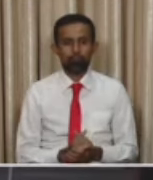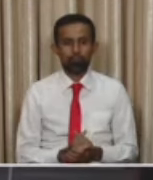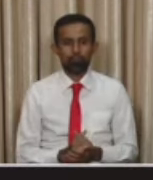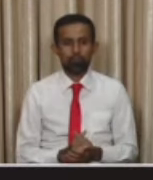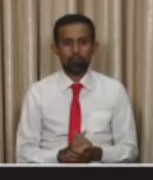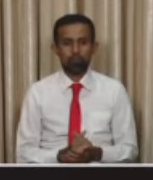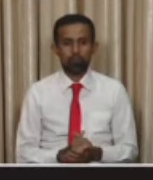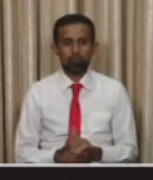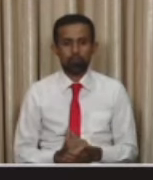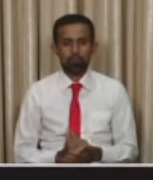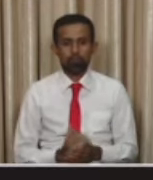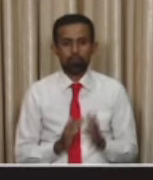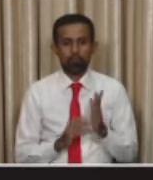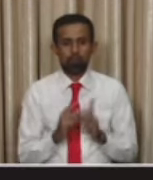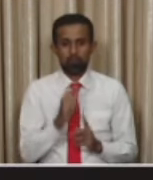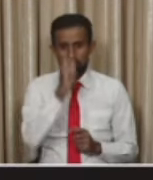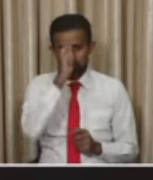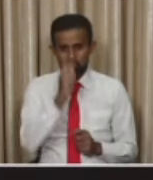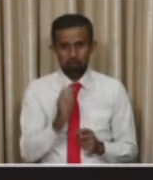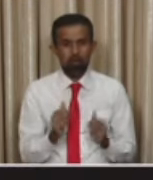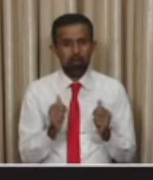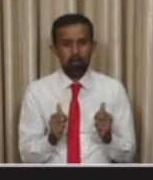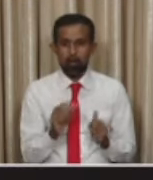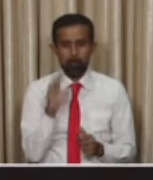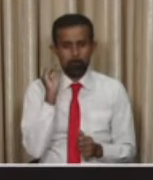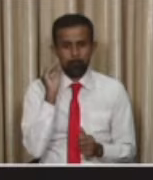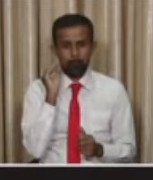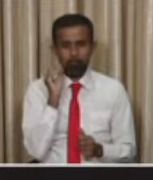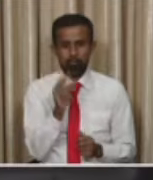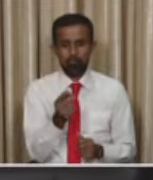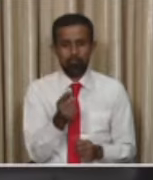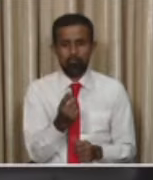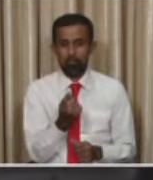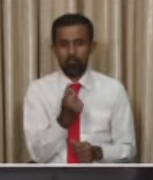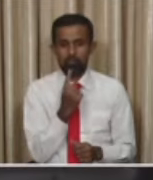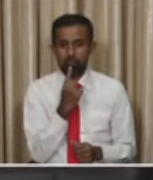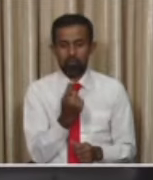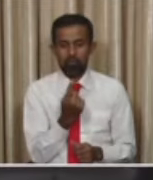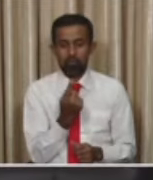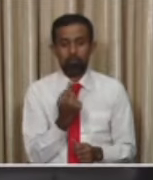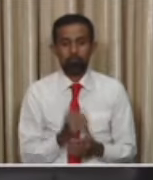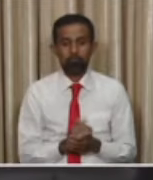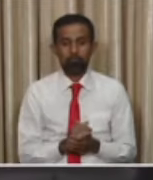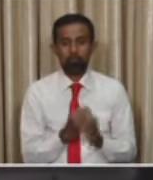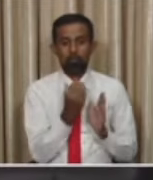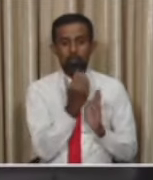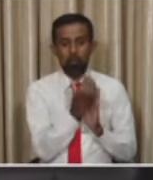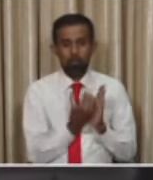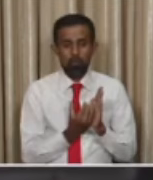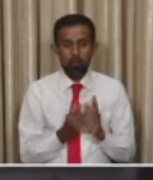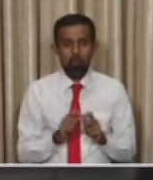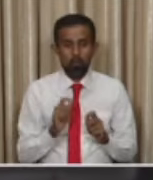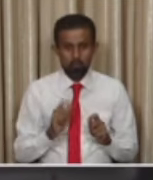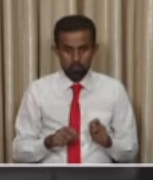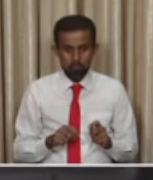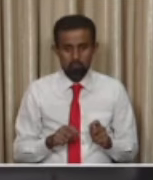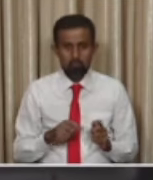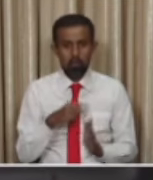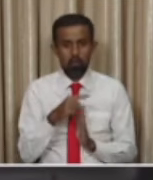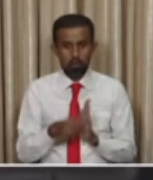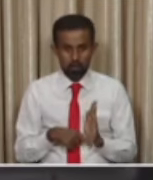මේකට. මේ දරු ඇමතුමා හරි පිළිගන්නවා. හැබැයි ඔබතුමාගේ මම අවධානය යොමු කරනවා මේ ව්‍යවස්ථාදායක සභාවගේ සභාවක් මේ